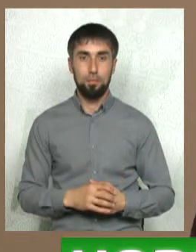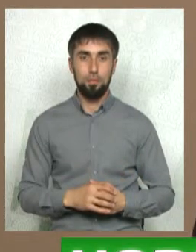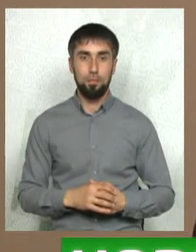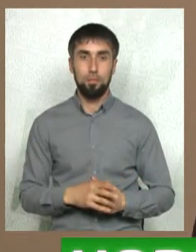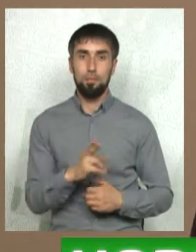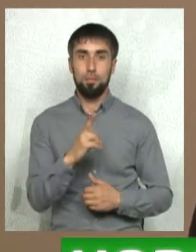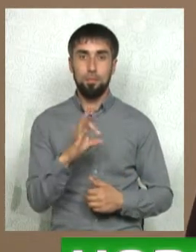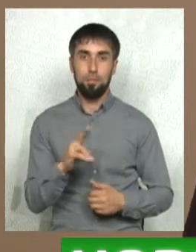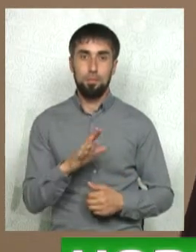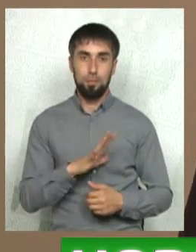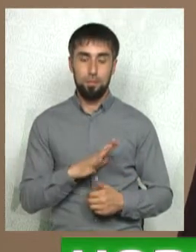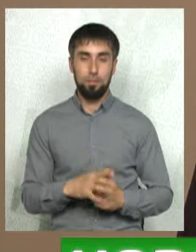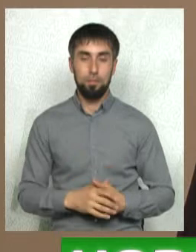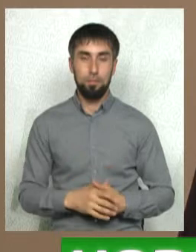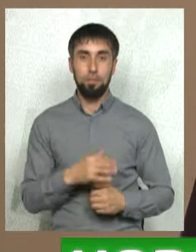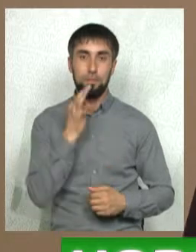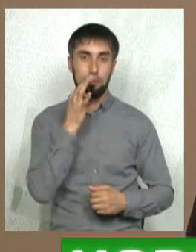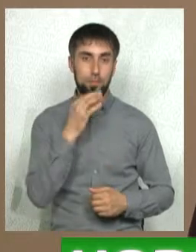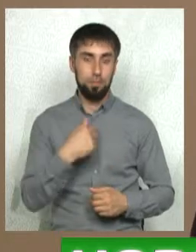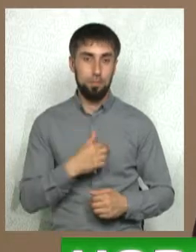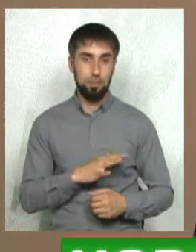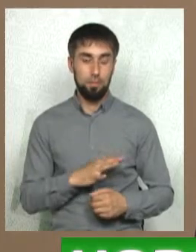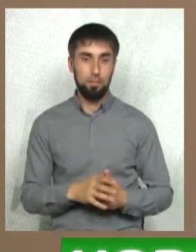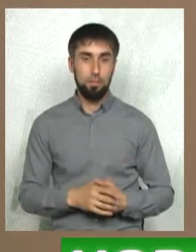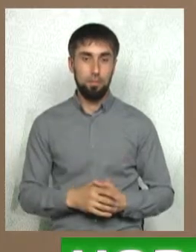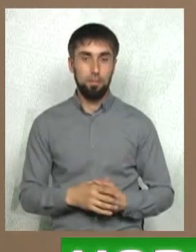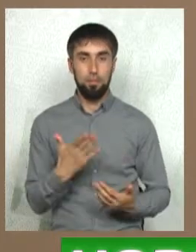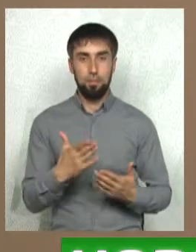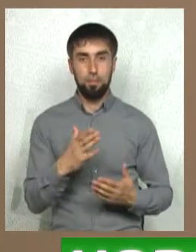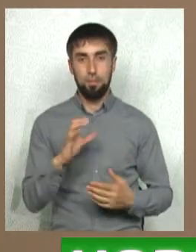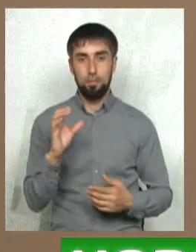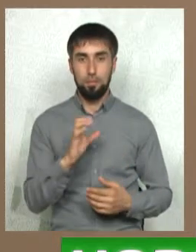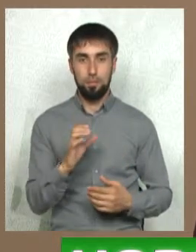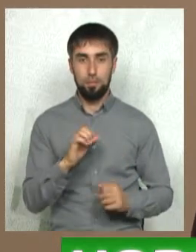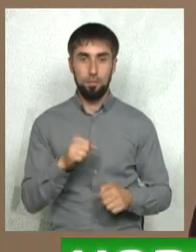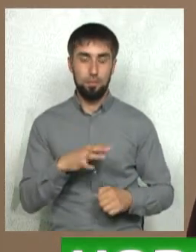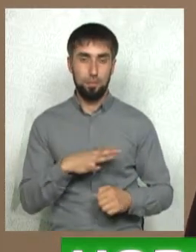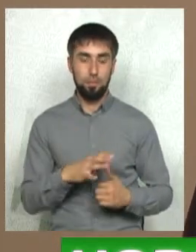Ковид хандерсон осенью, где-то в сентябре, по-моему, да?